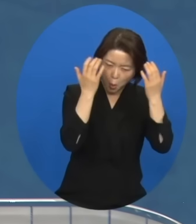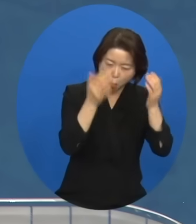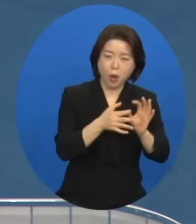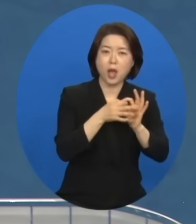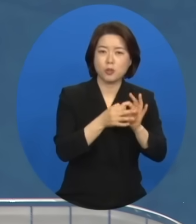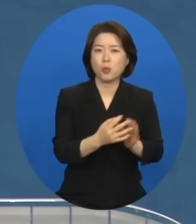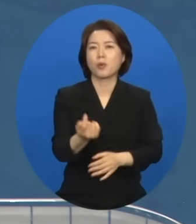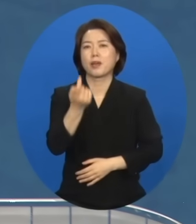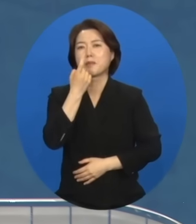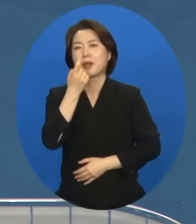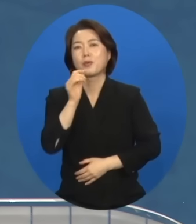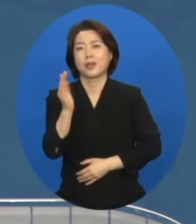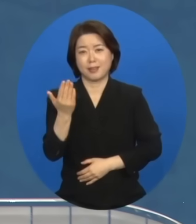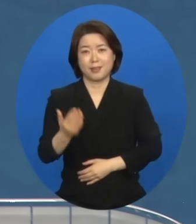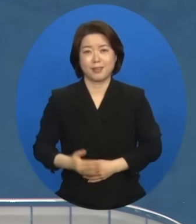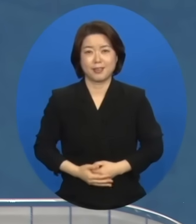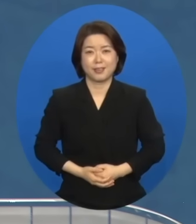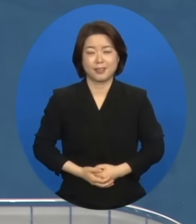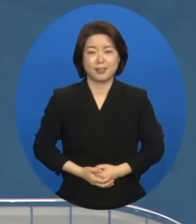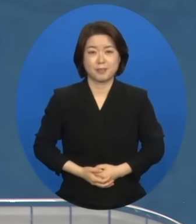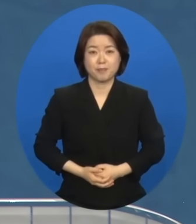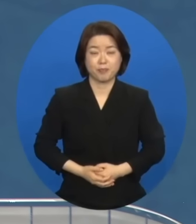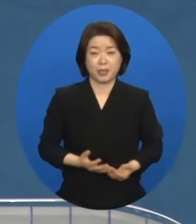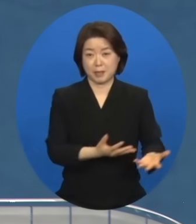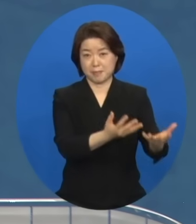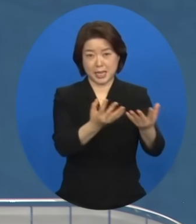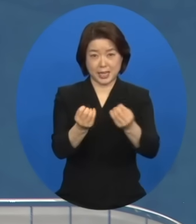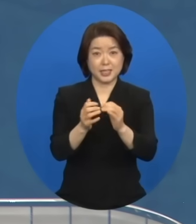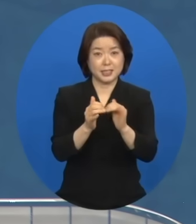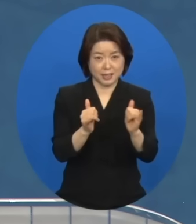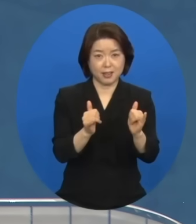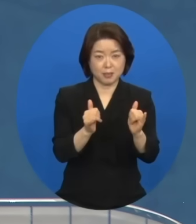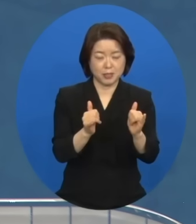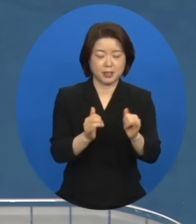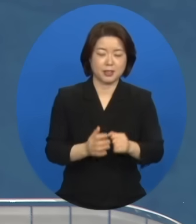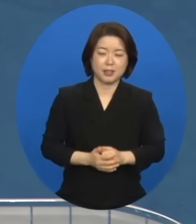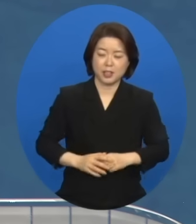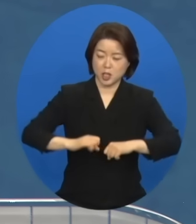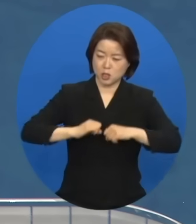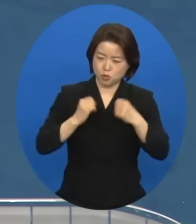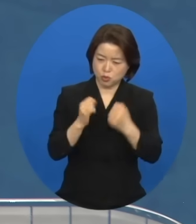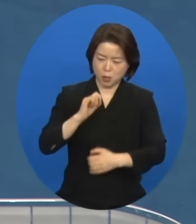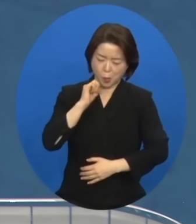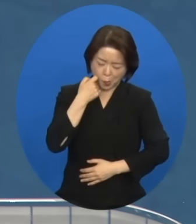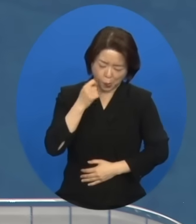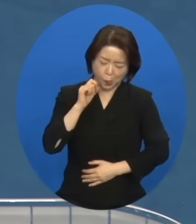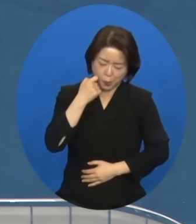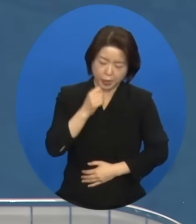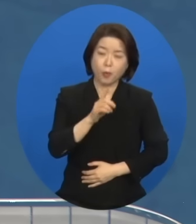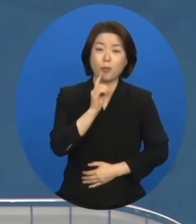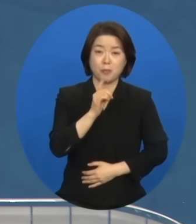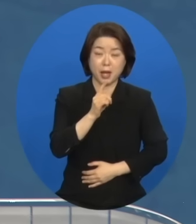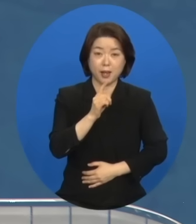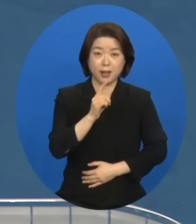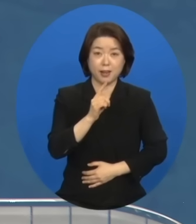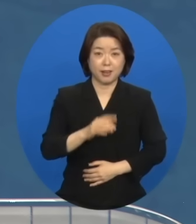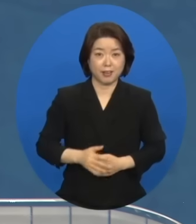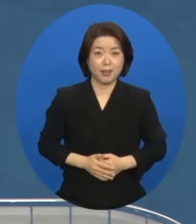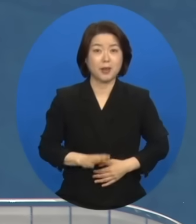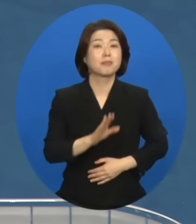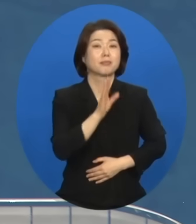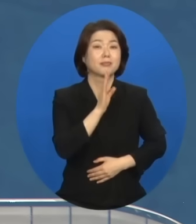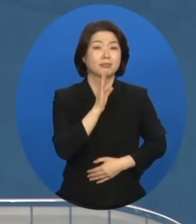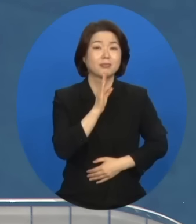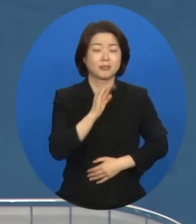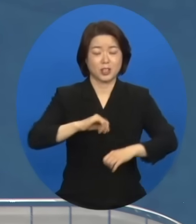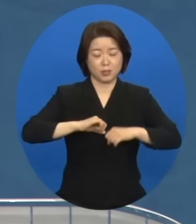되는 것입니다. 많은 분들이 순종이 어렵다고 이야기합니다. 물론